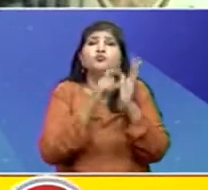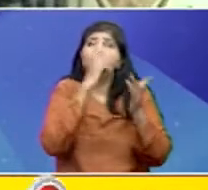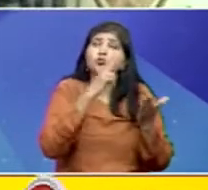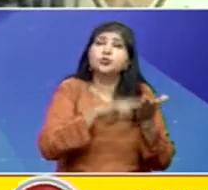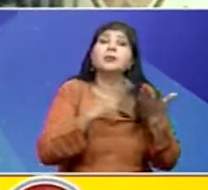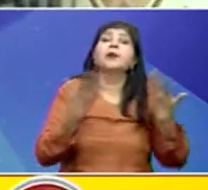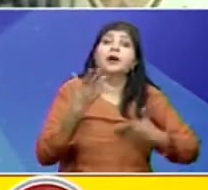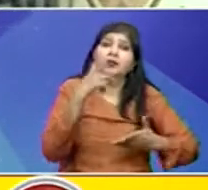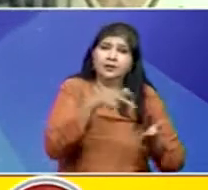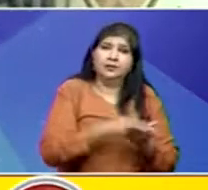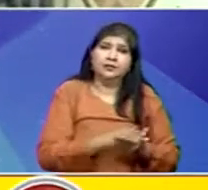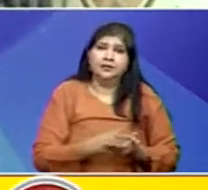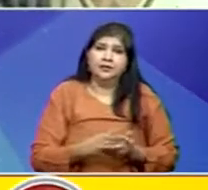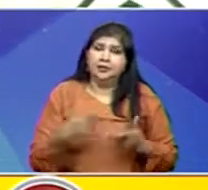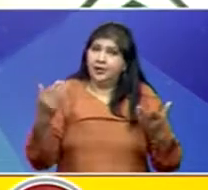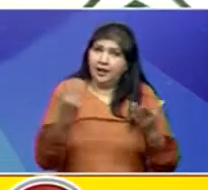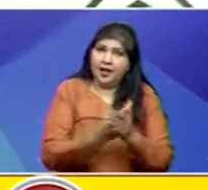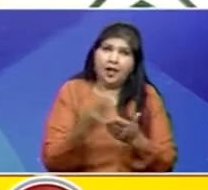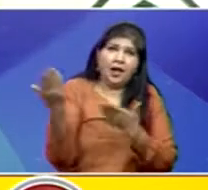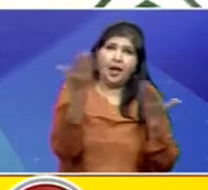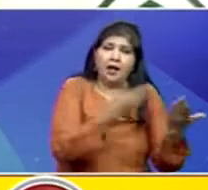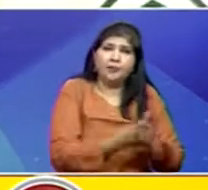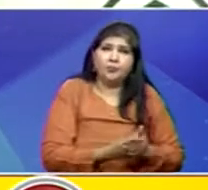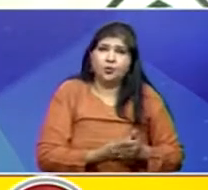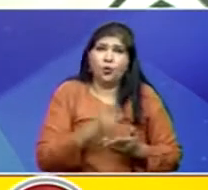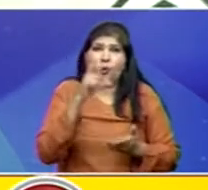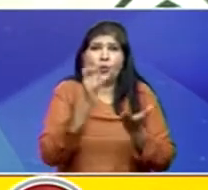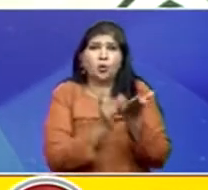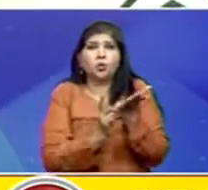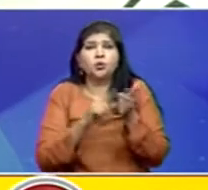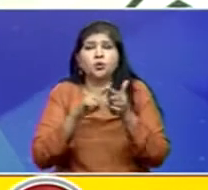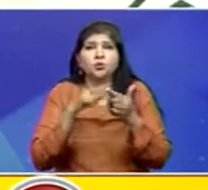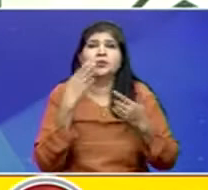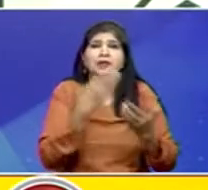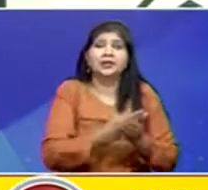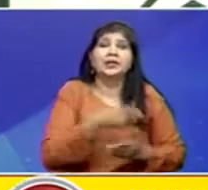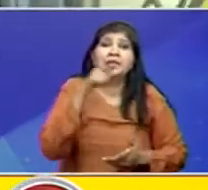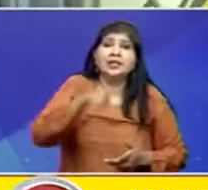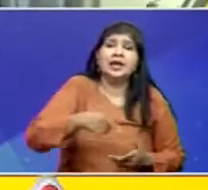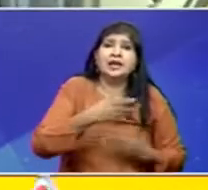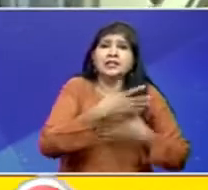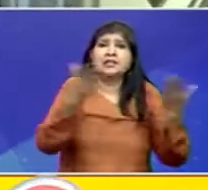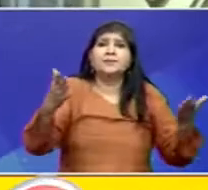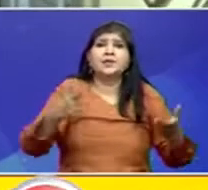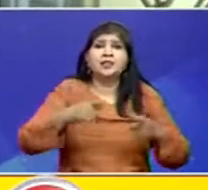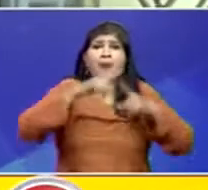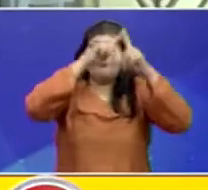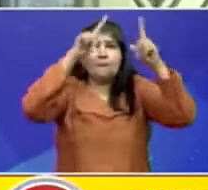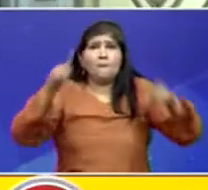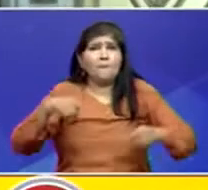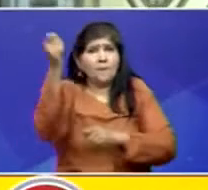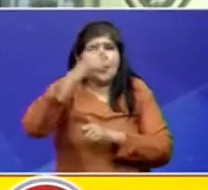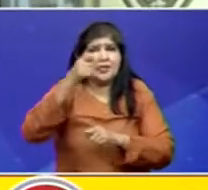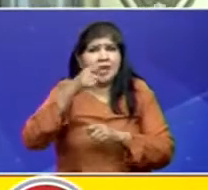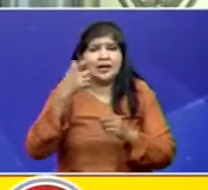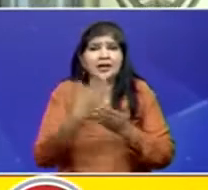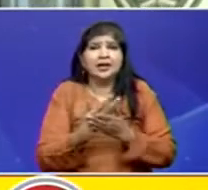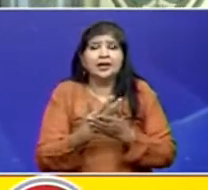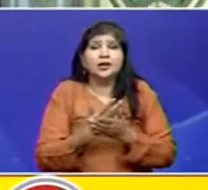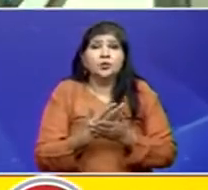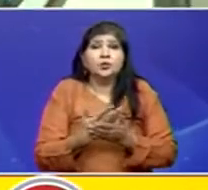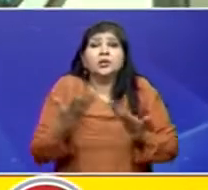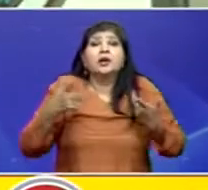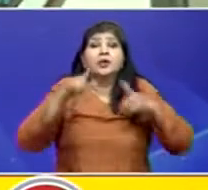आईए मैं आपको क्लू देता हूं यहां जो सबसे बड़ी पतंग रखी है उसका